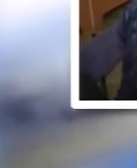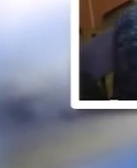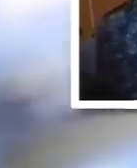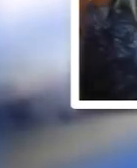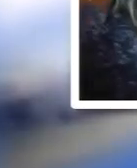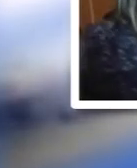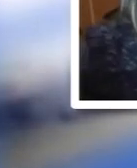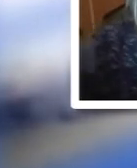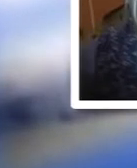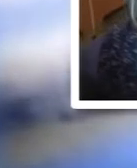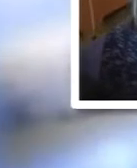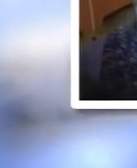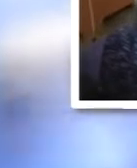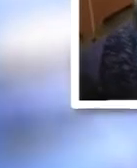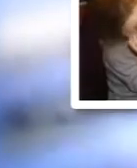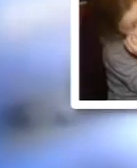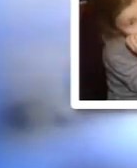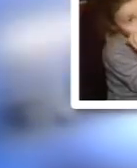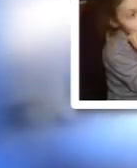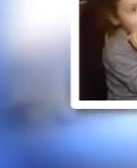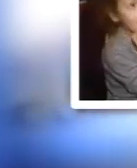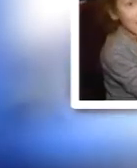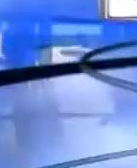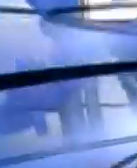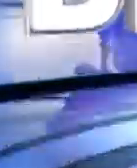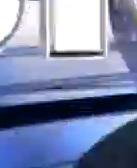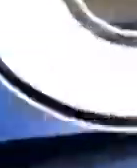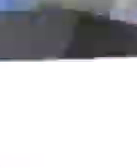У Тернополі відбувся міський етап фестивалю «Повір у себе».